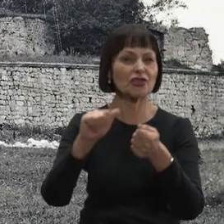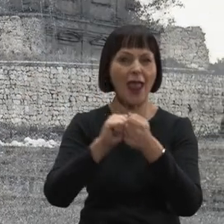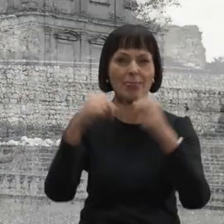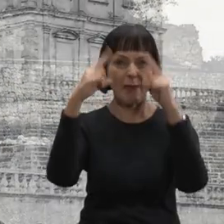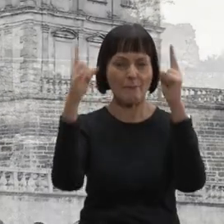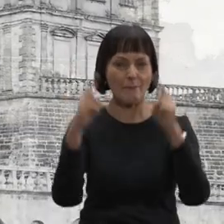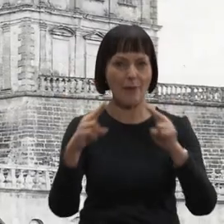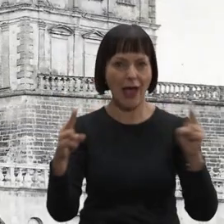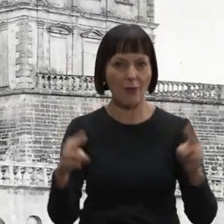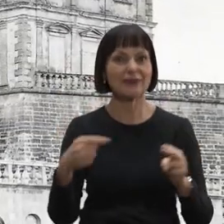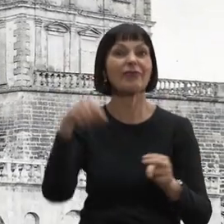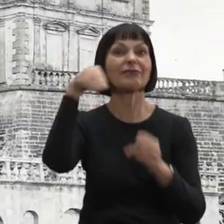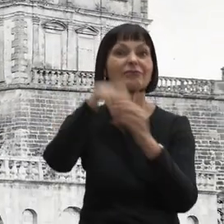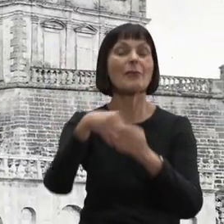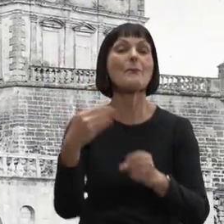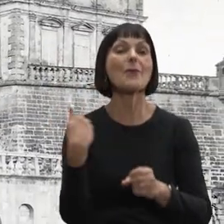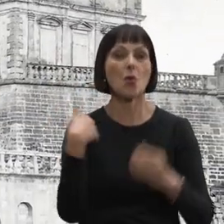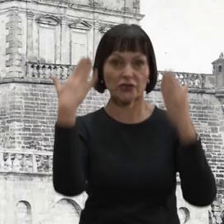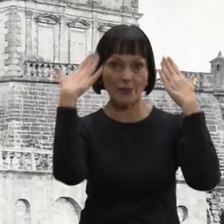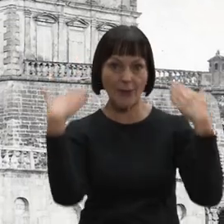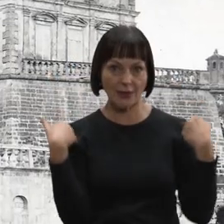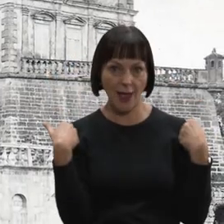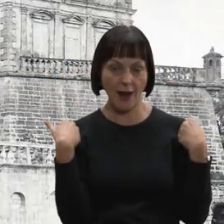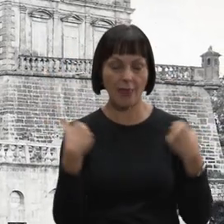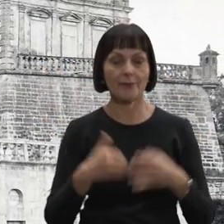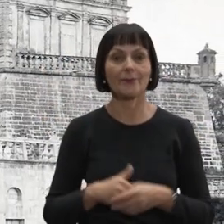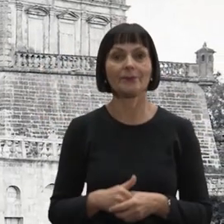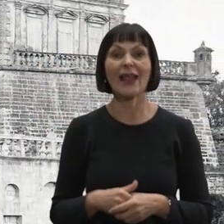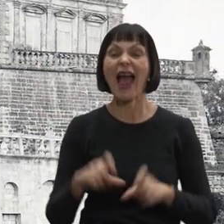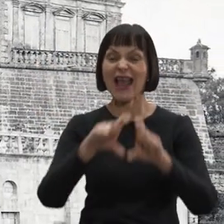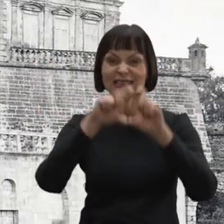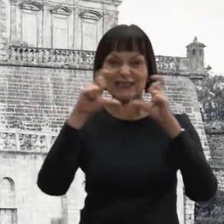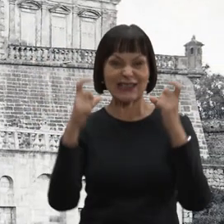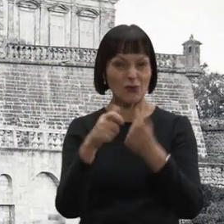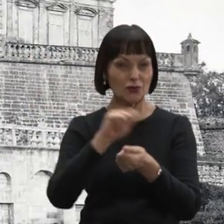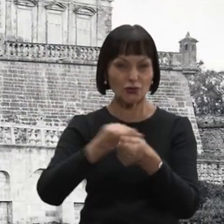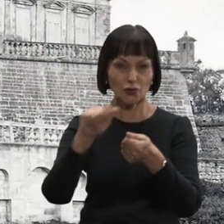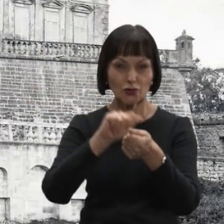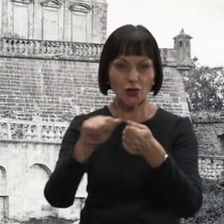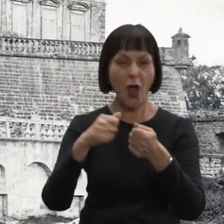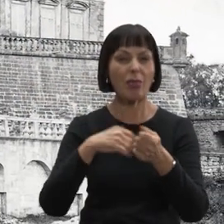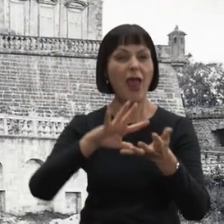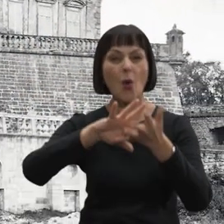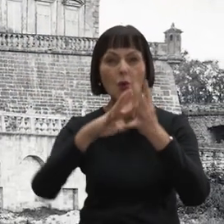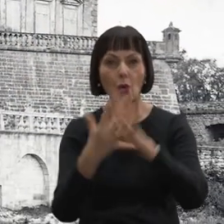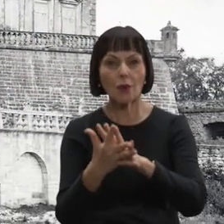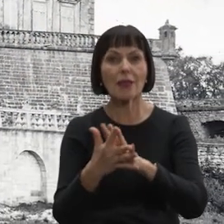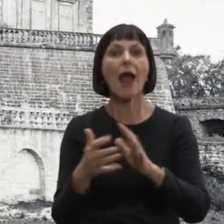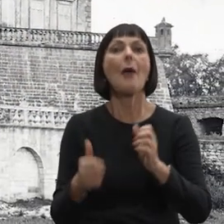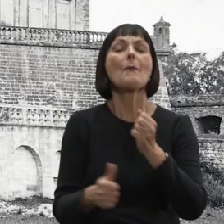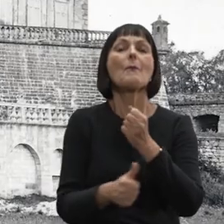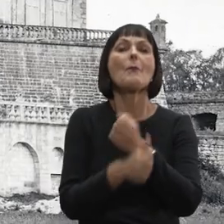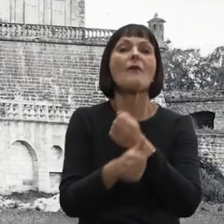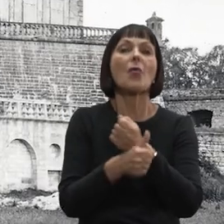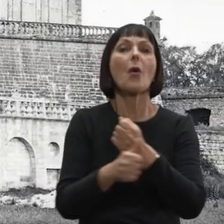założenia pałacowego, w którym umieszczono z czasem szpital. Do całkowitego zniszczenia i ruiny budowli